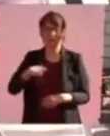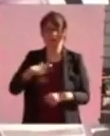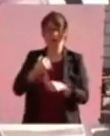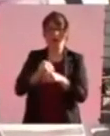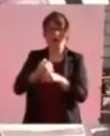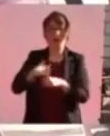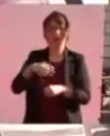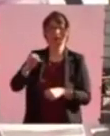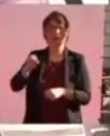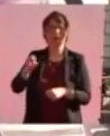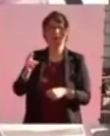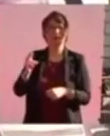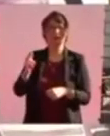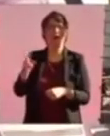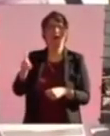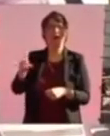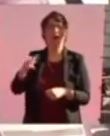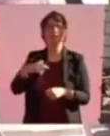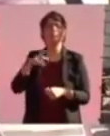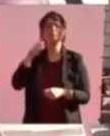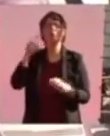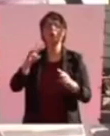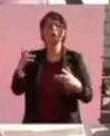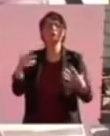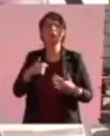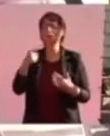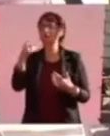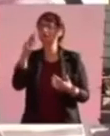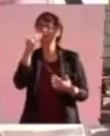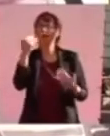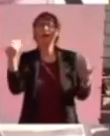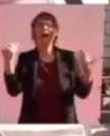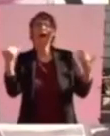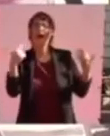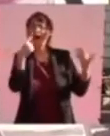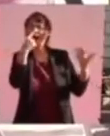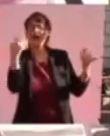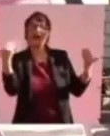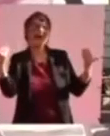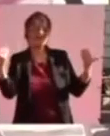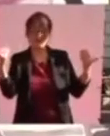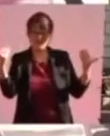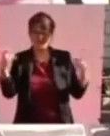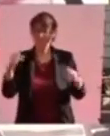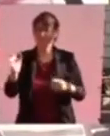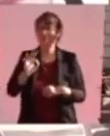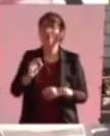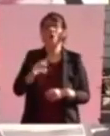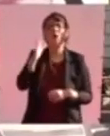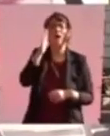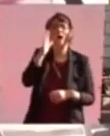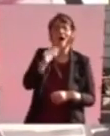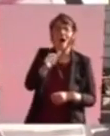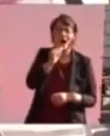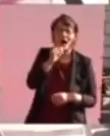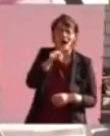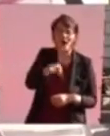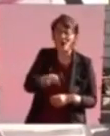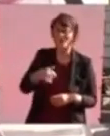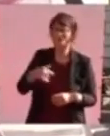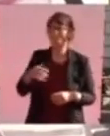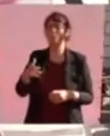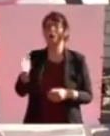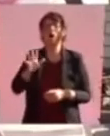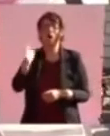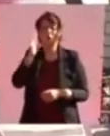l'aria che respiriamo quella che esce dai camini delle fabbriche l'acqua che beviamo l'acqua nella quale facciamo il bagno d'estate